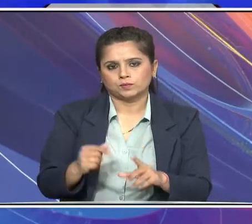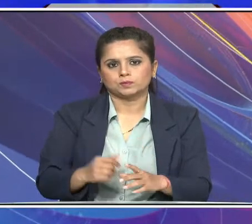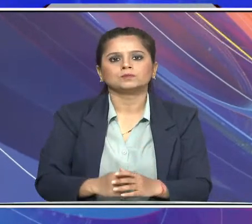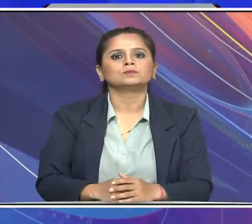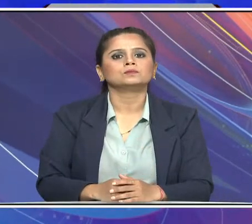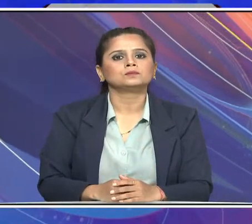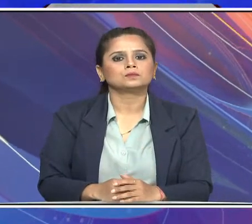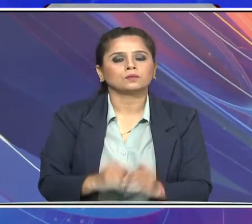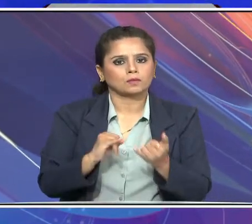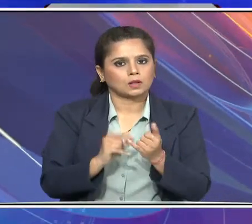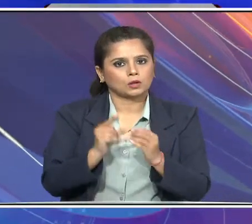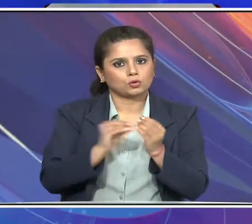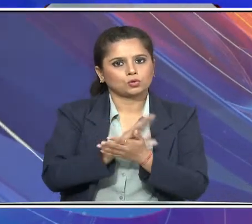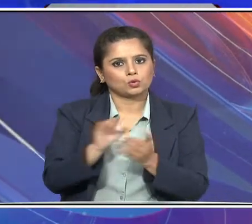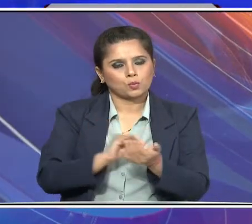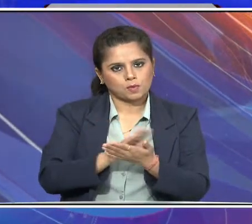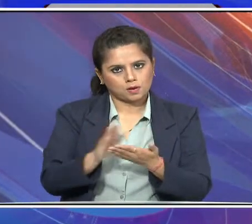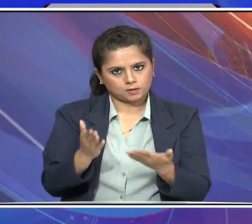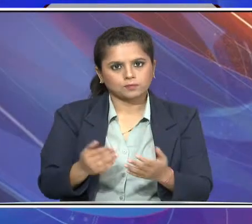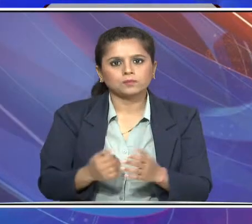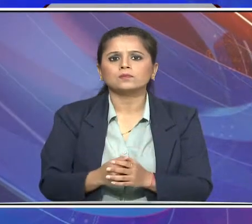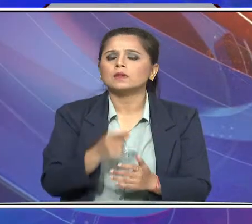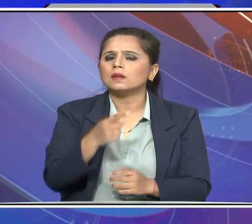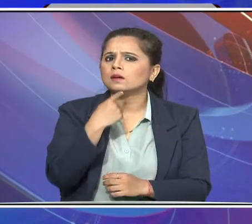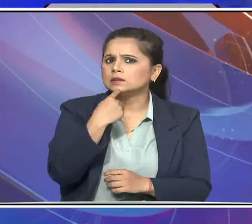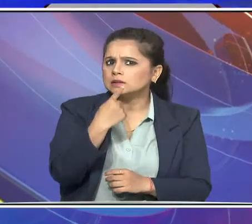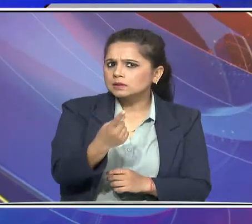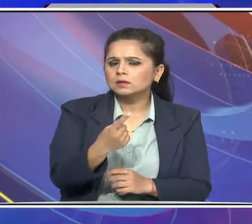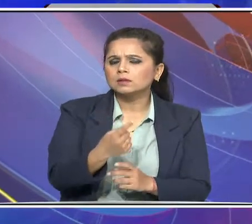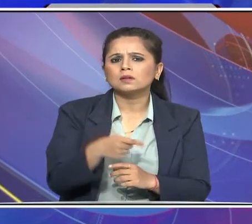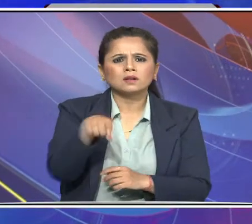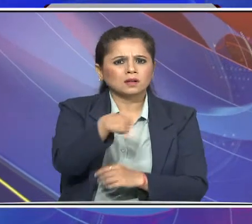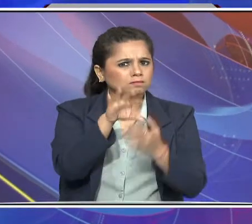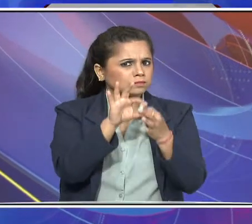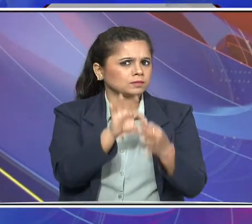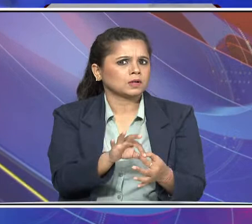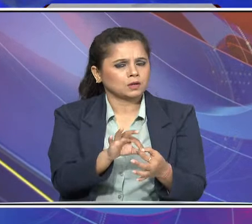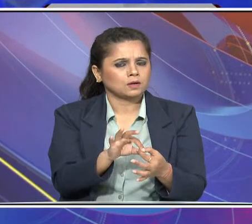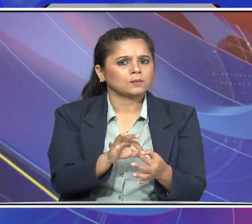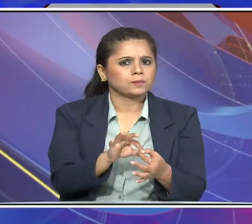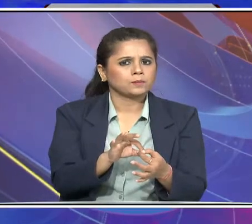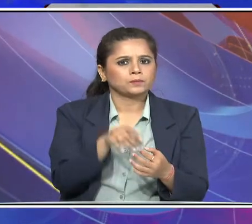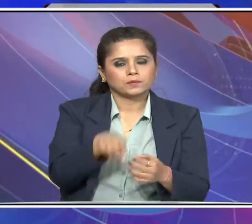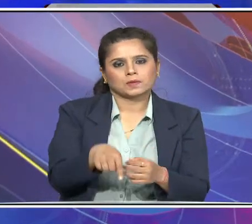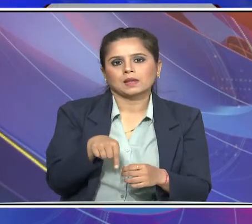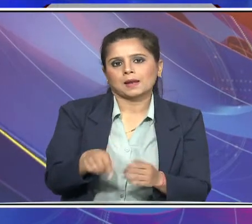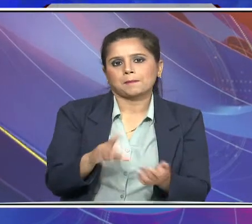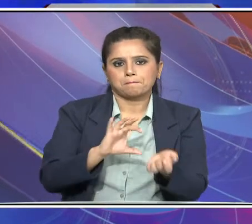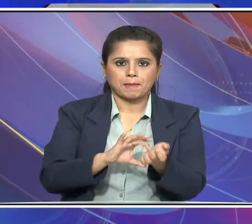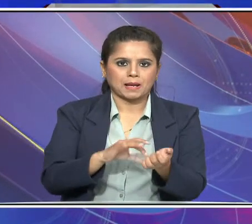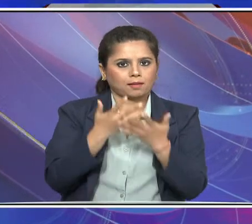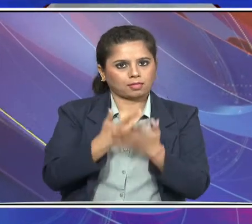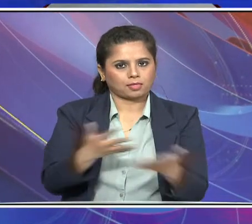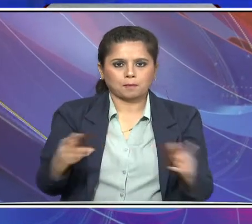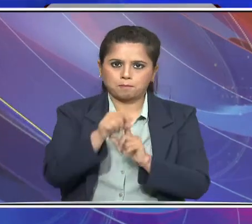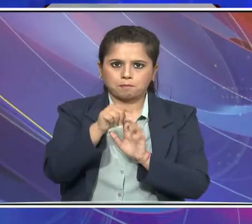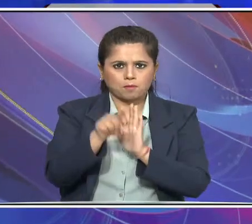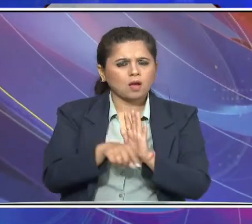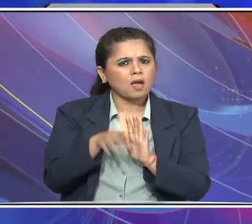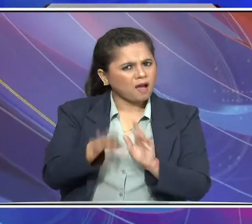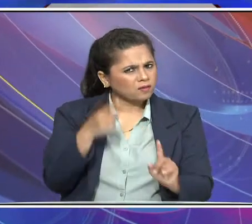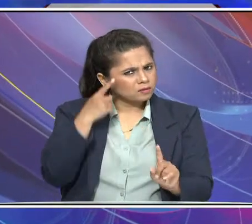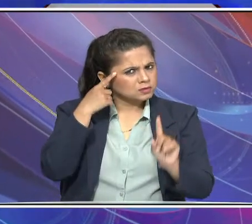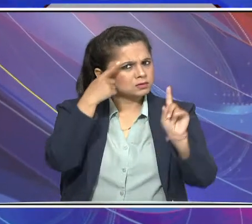आप सुभाष सर की रिगार्ड तू दिस मेडिकल डिवाइस पॉलिसी इस देवर आर